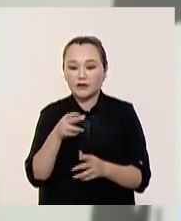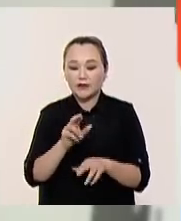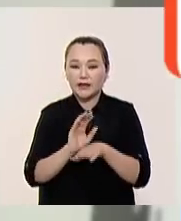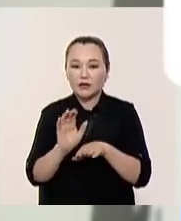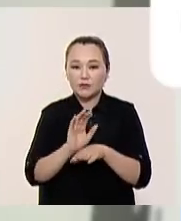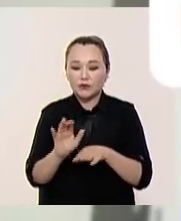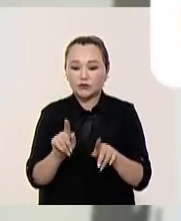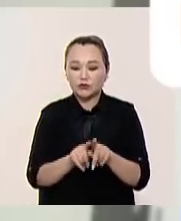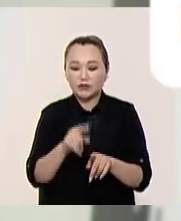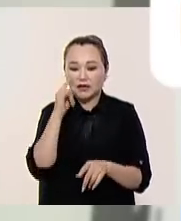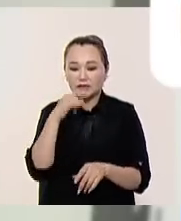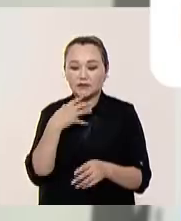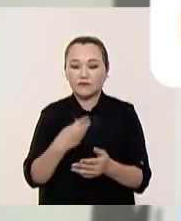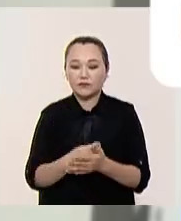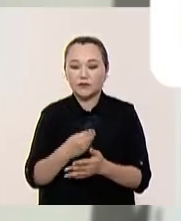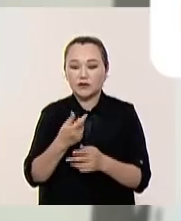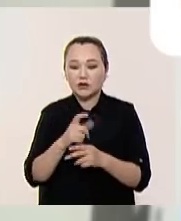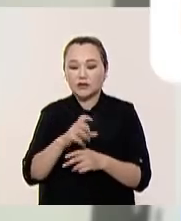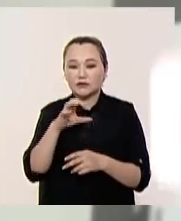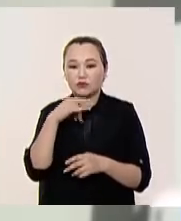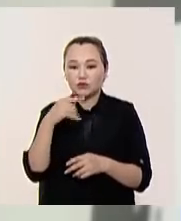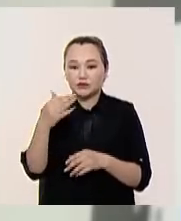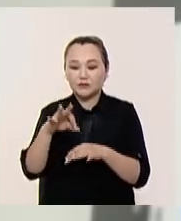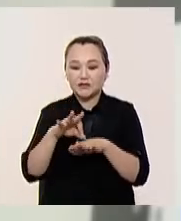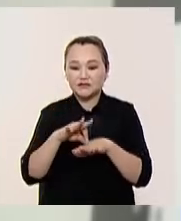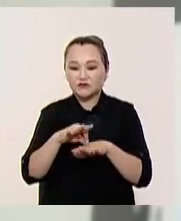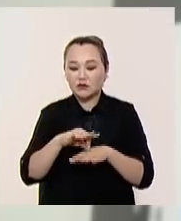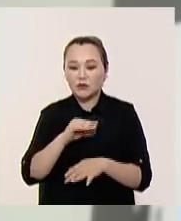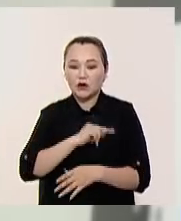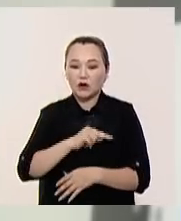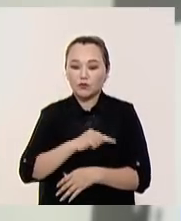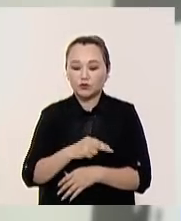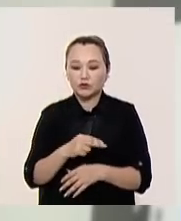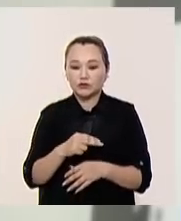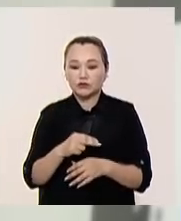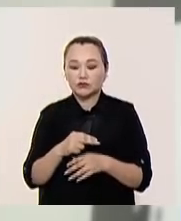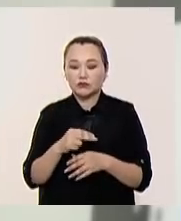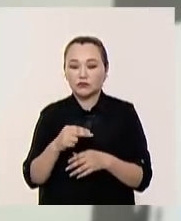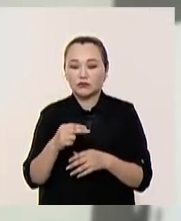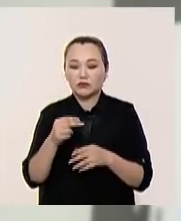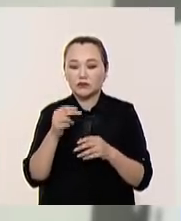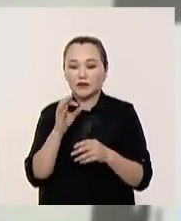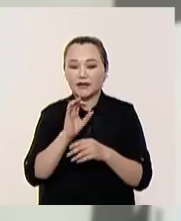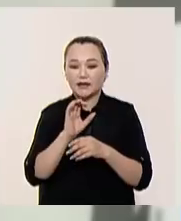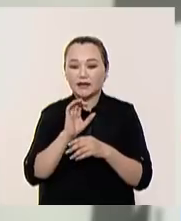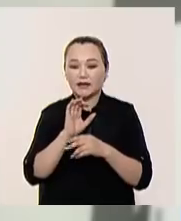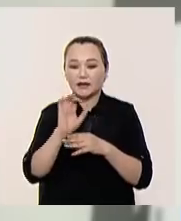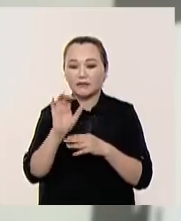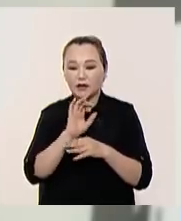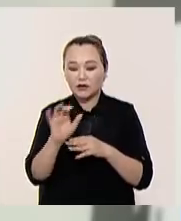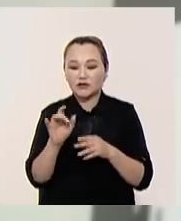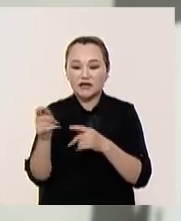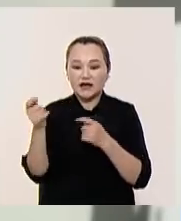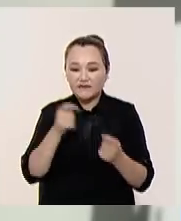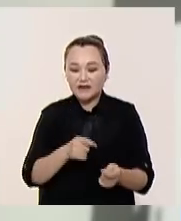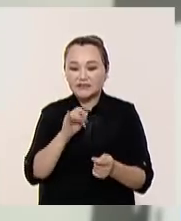наших казахстанских, которые с российскими поставщиками работают, он идет по импортерам, по импорту. То есть